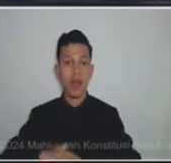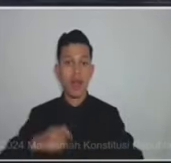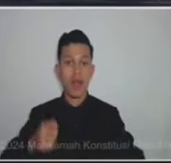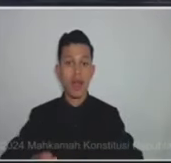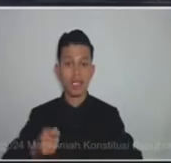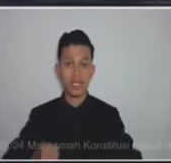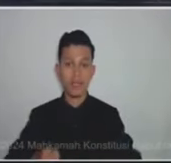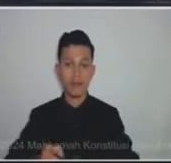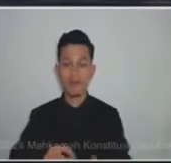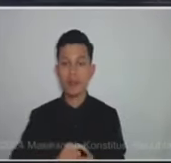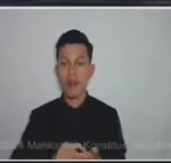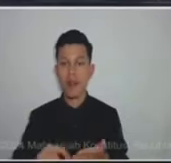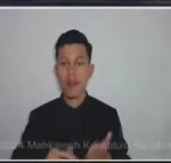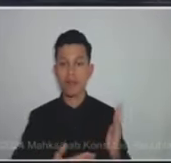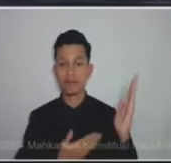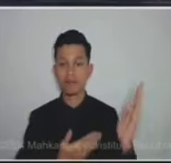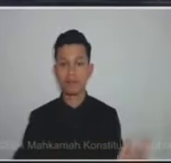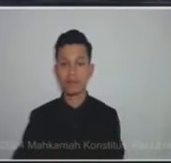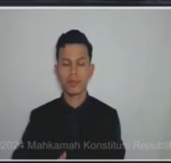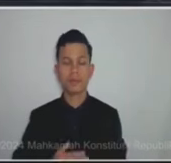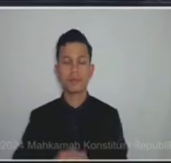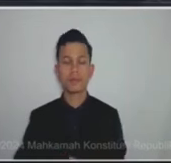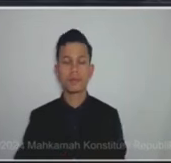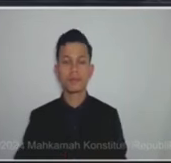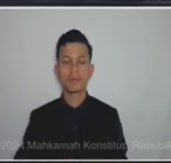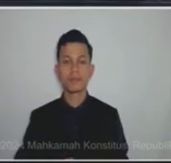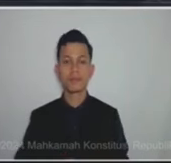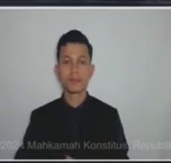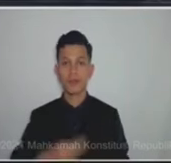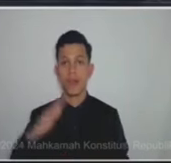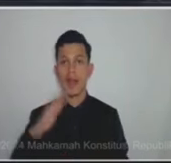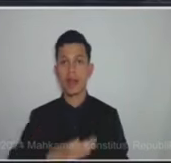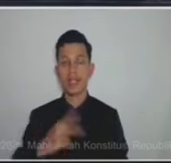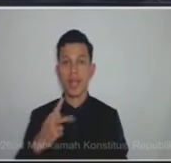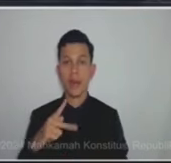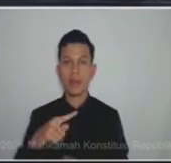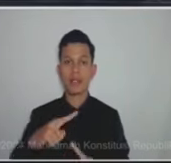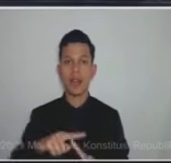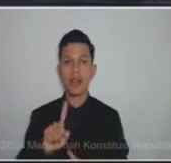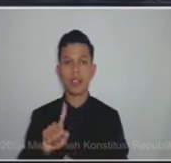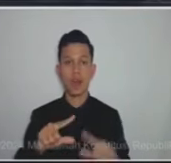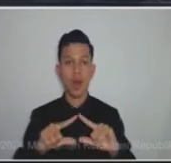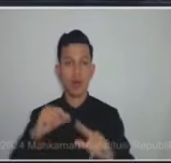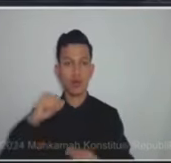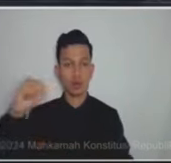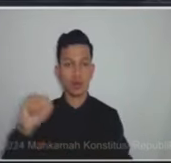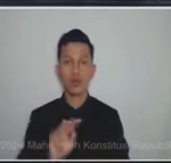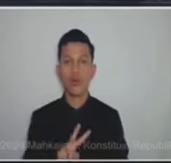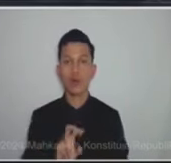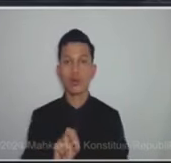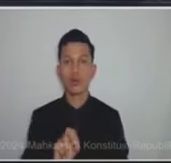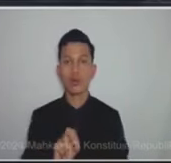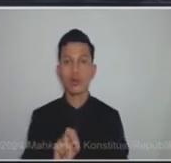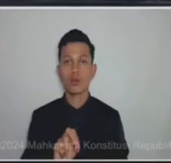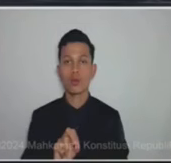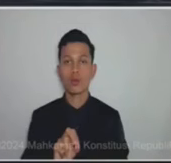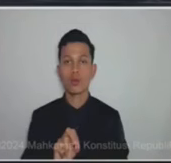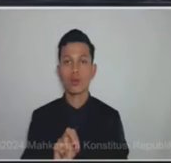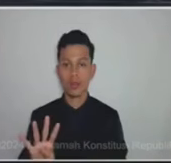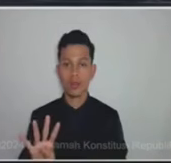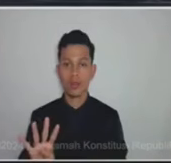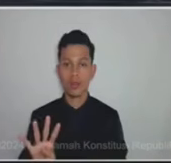yaitu nama-nama Hakim dianggap diucapkan pada hari Kamis tanggal 1 bulan Agustus tahun 2024 yang